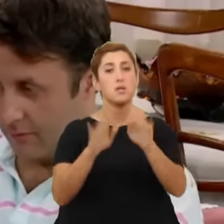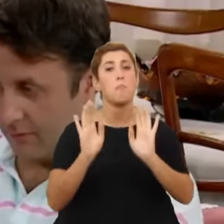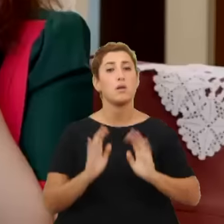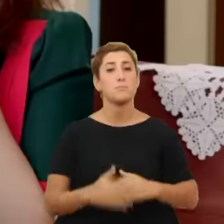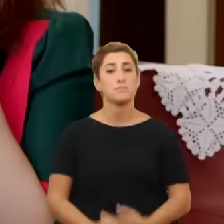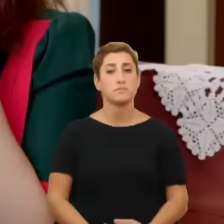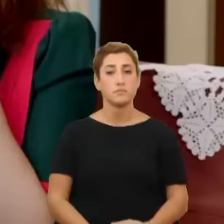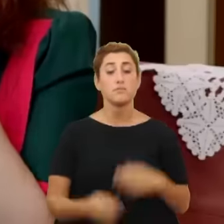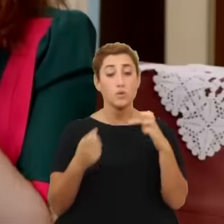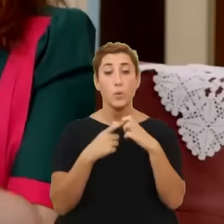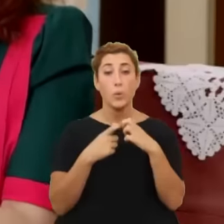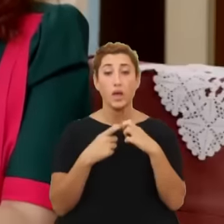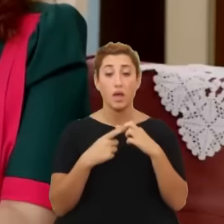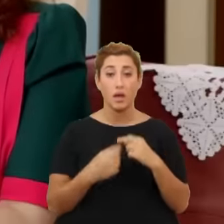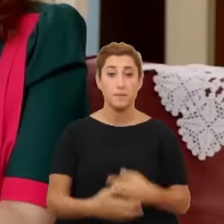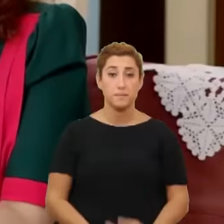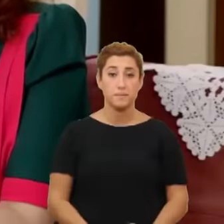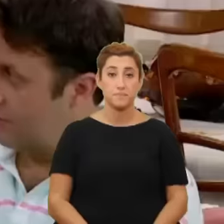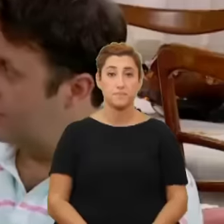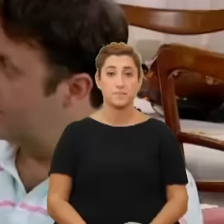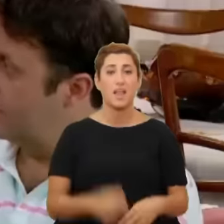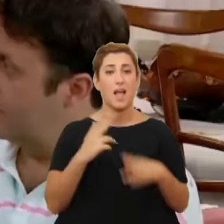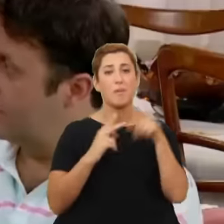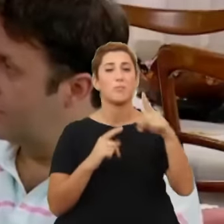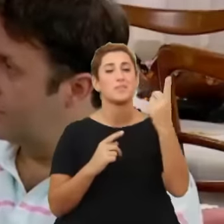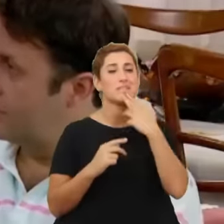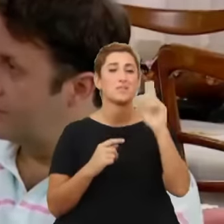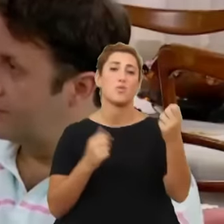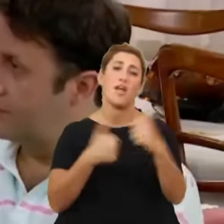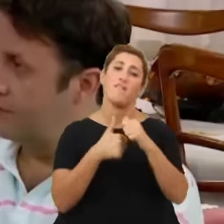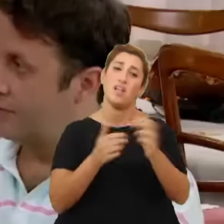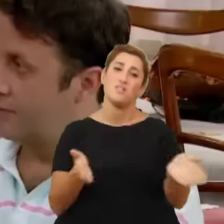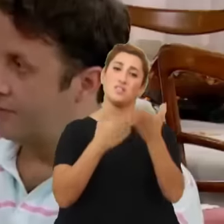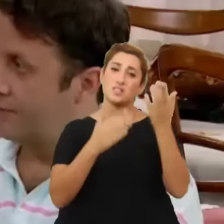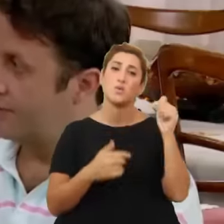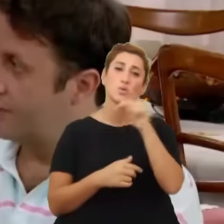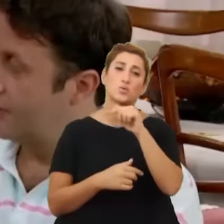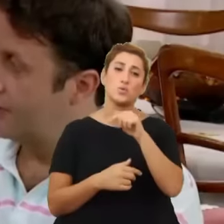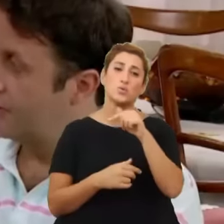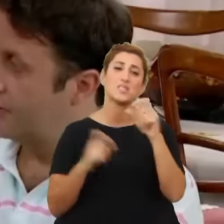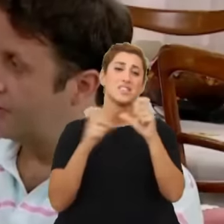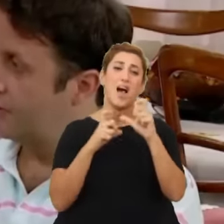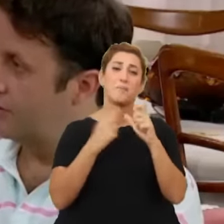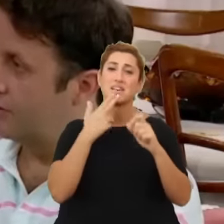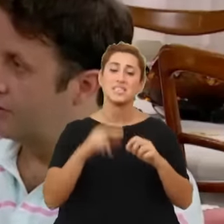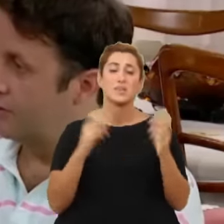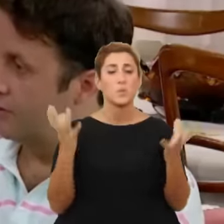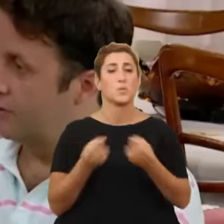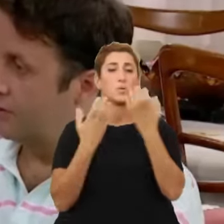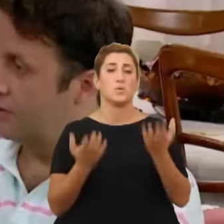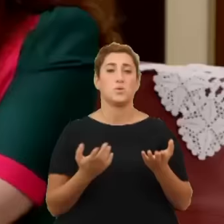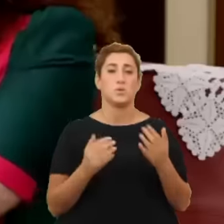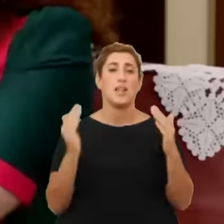yaparım. Rukiye, hemen buna bir tane kız bulun, evlensin ya. Şu Sami'nin kızından da